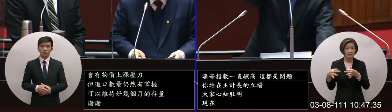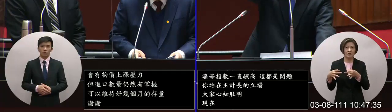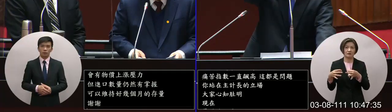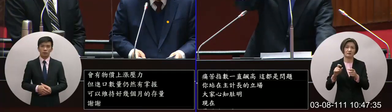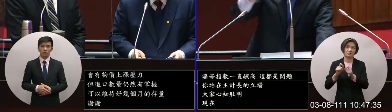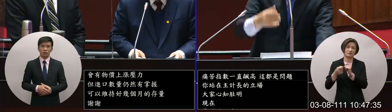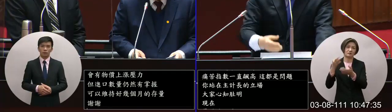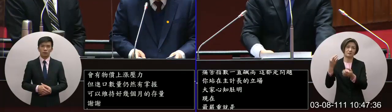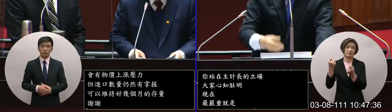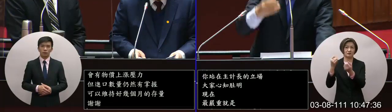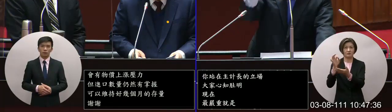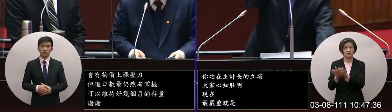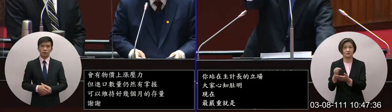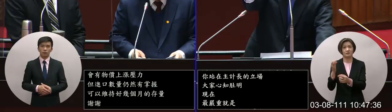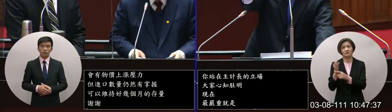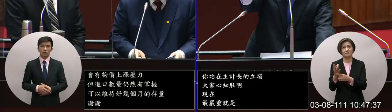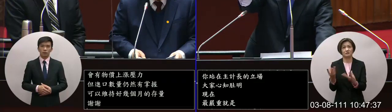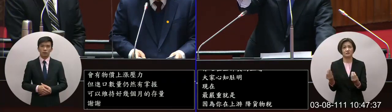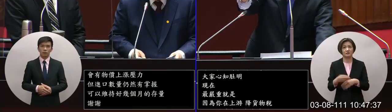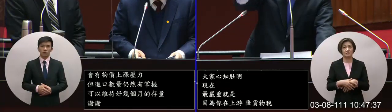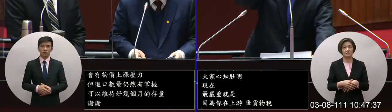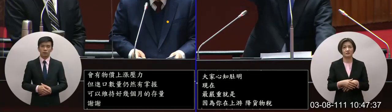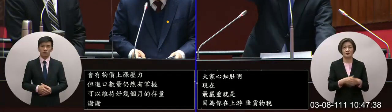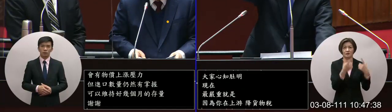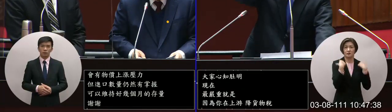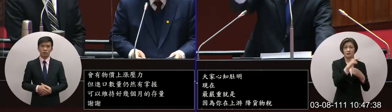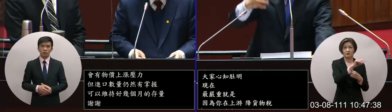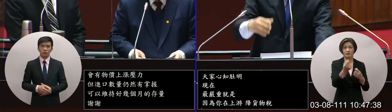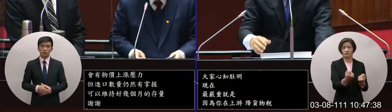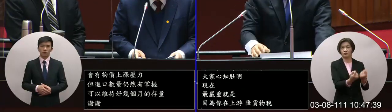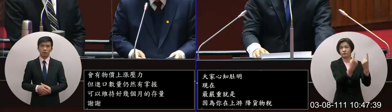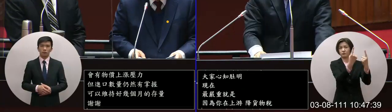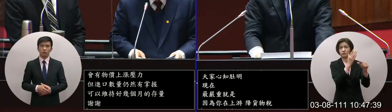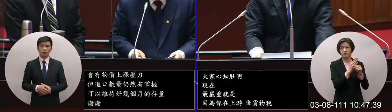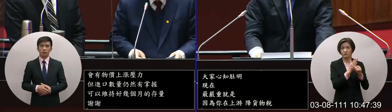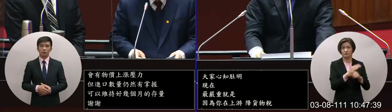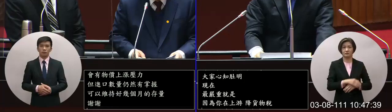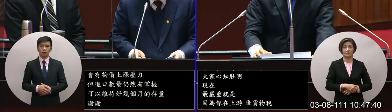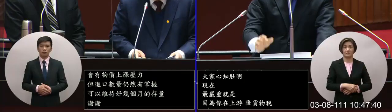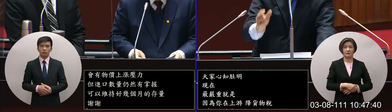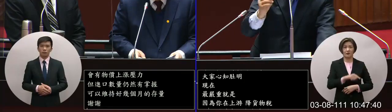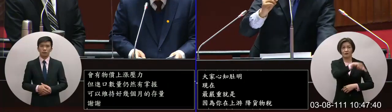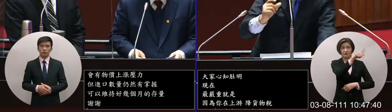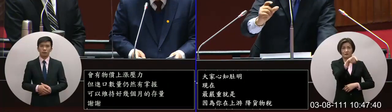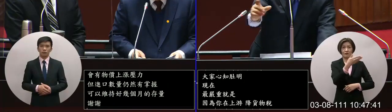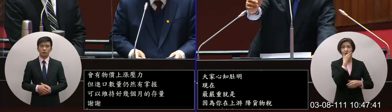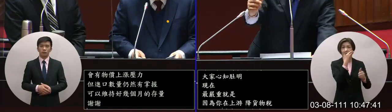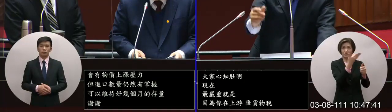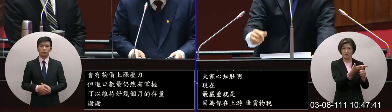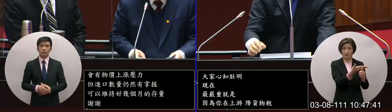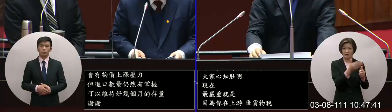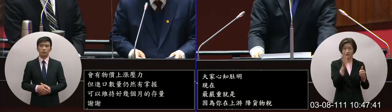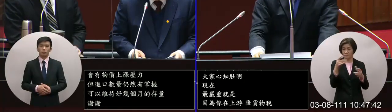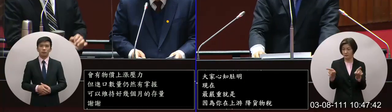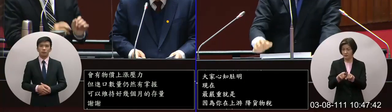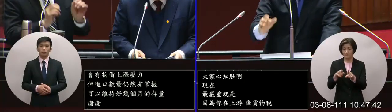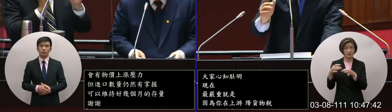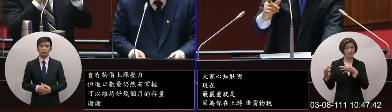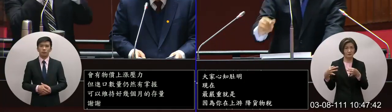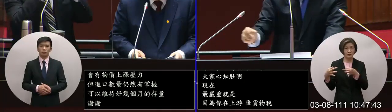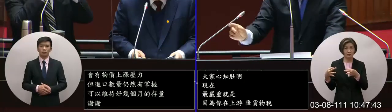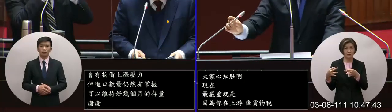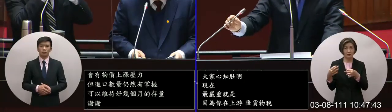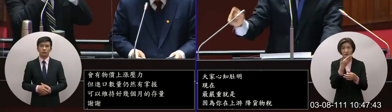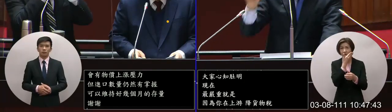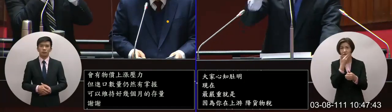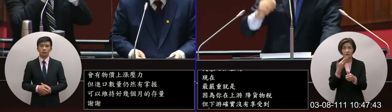根本就说啊，这原料什么都涨，结果都是中上游那一段全部都他们赚走，